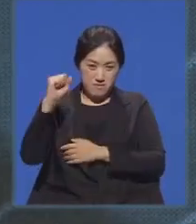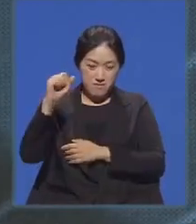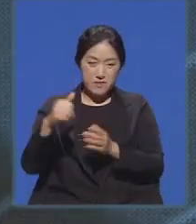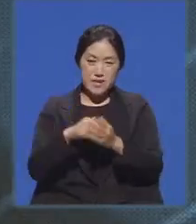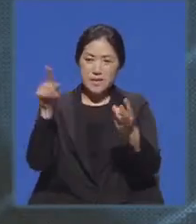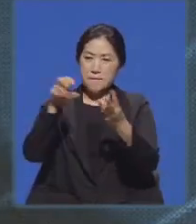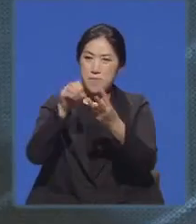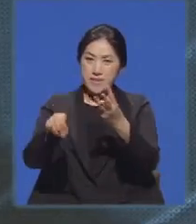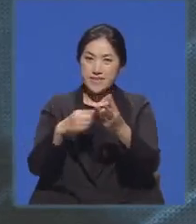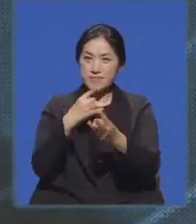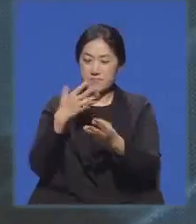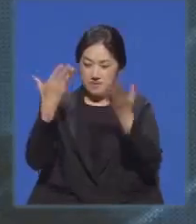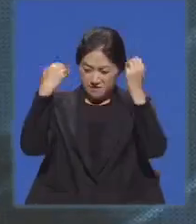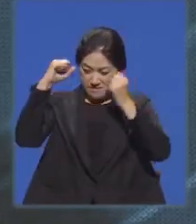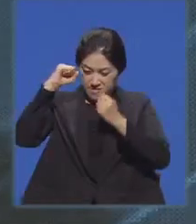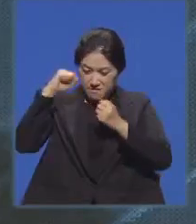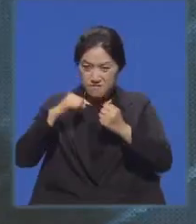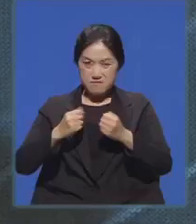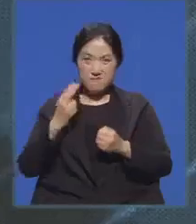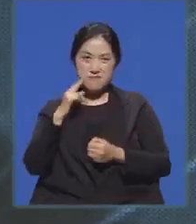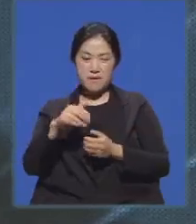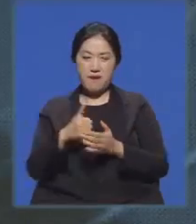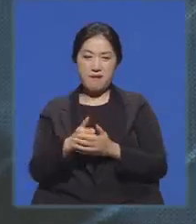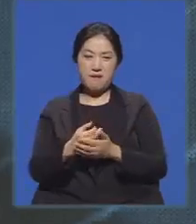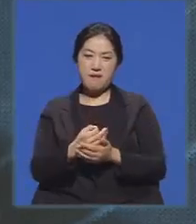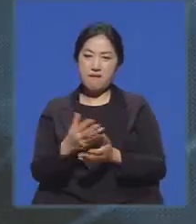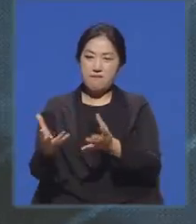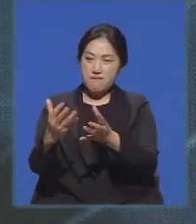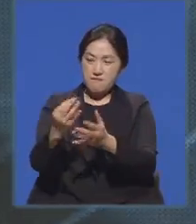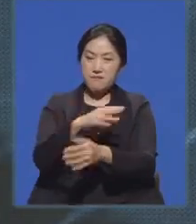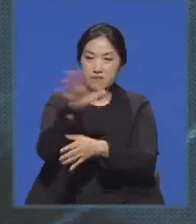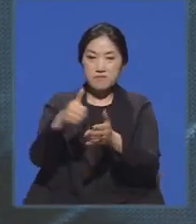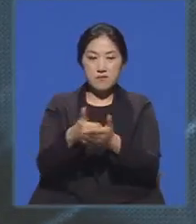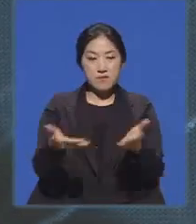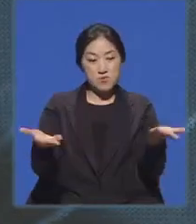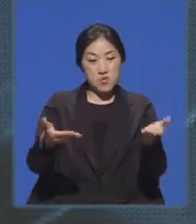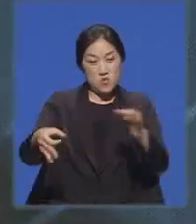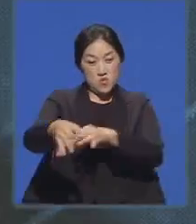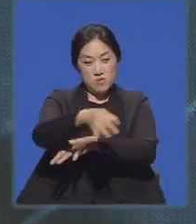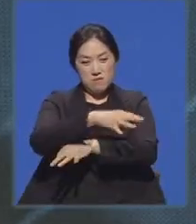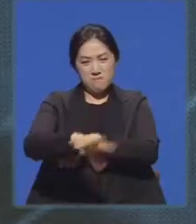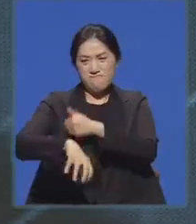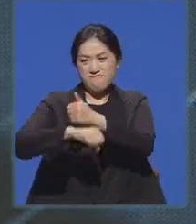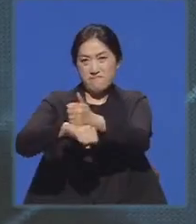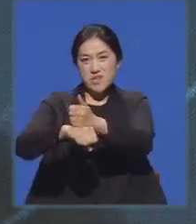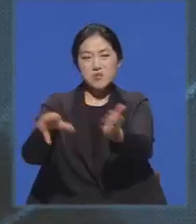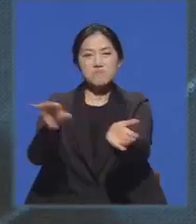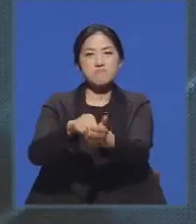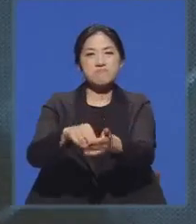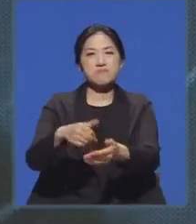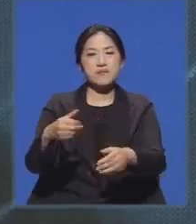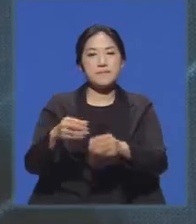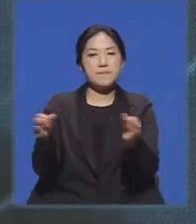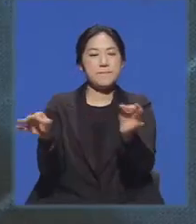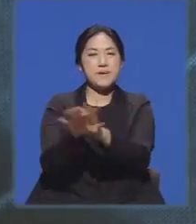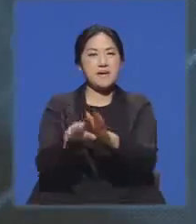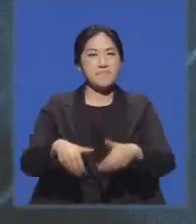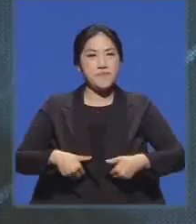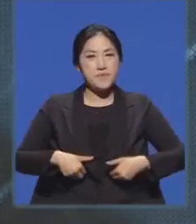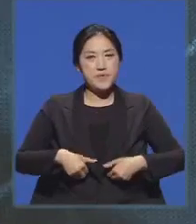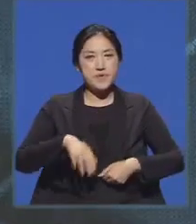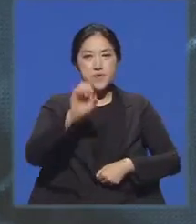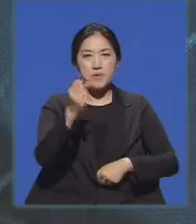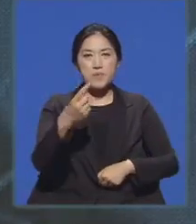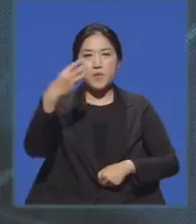이 노조들이 대한민국 노동 시장을 전부 지금 털어지고 있습니다. 이거 타파해야 됩니다.